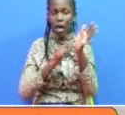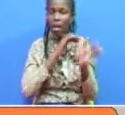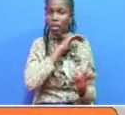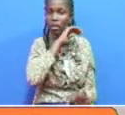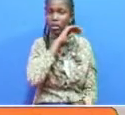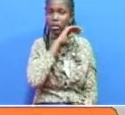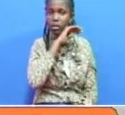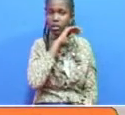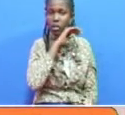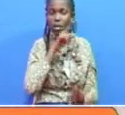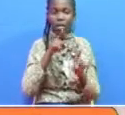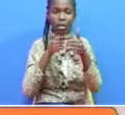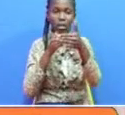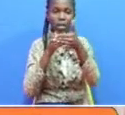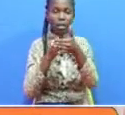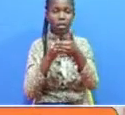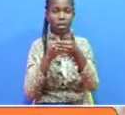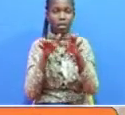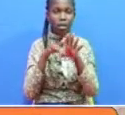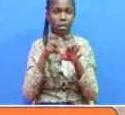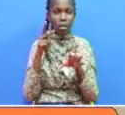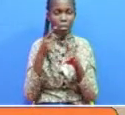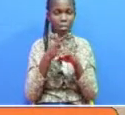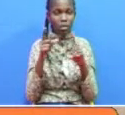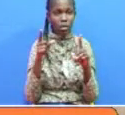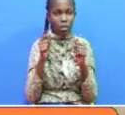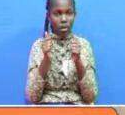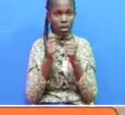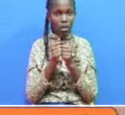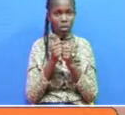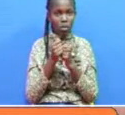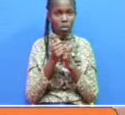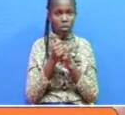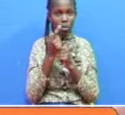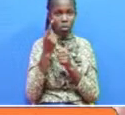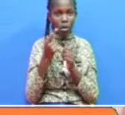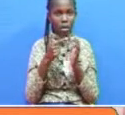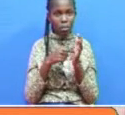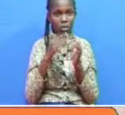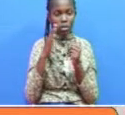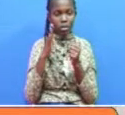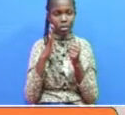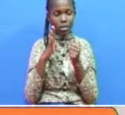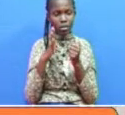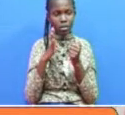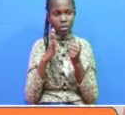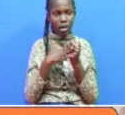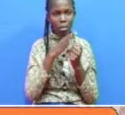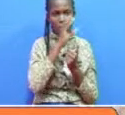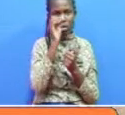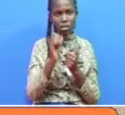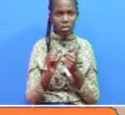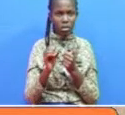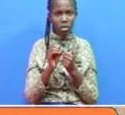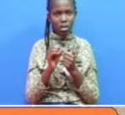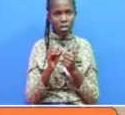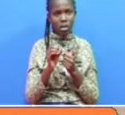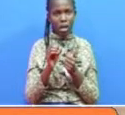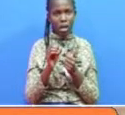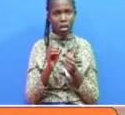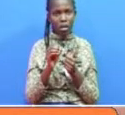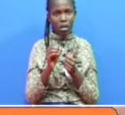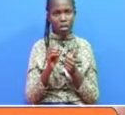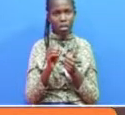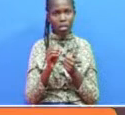Odinga. No watu ngweche ndhinima ateo kwa kilungu cha imweka tono kenda yuluwa yana. Idhio wa Ruto Masembani ama